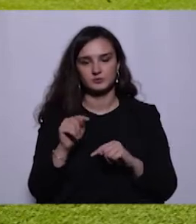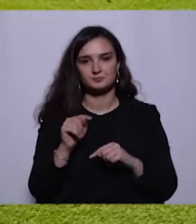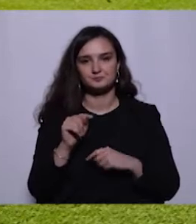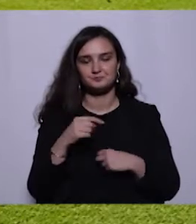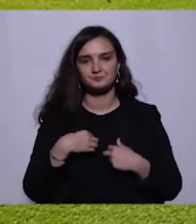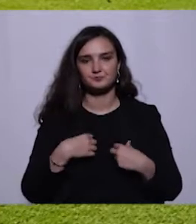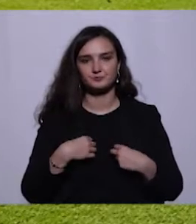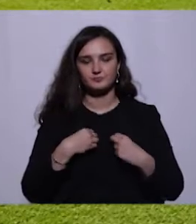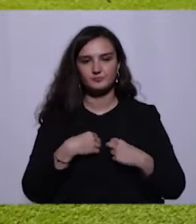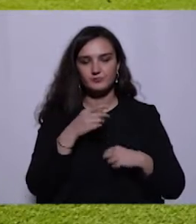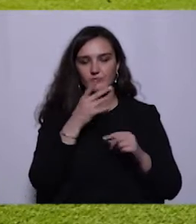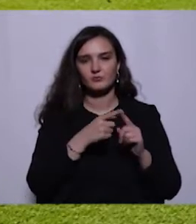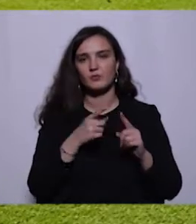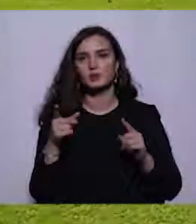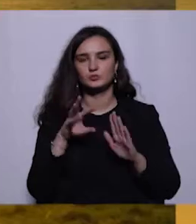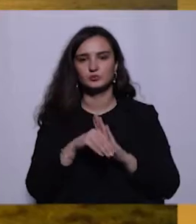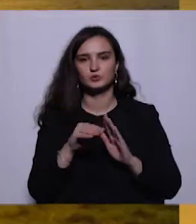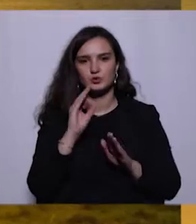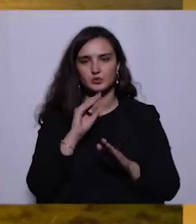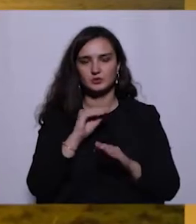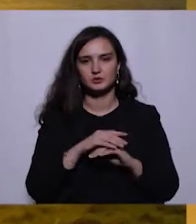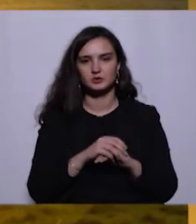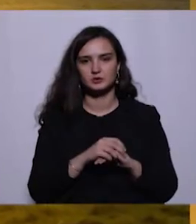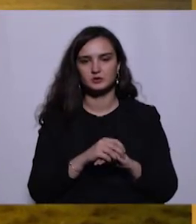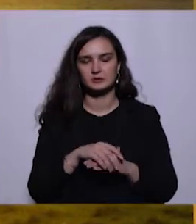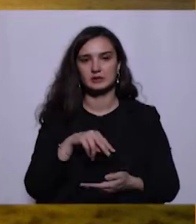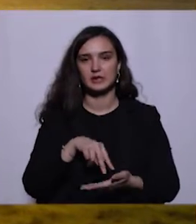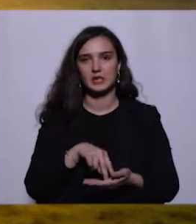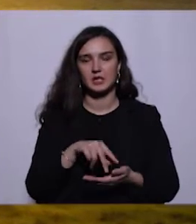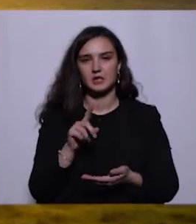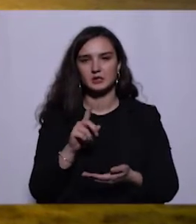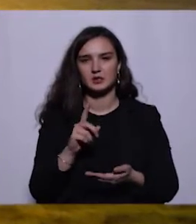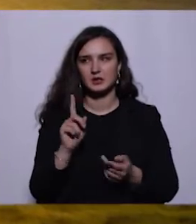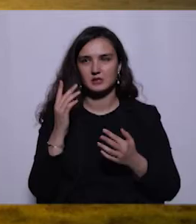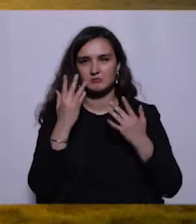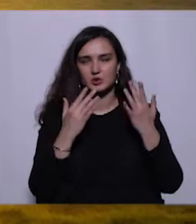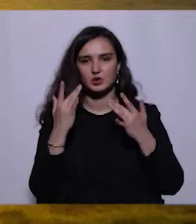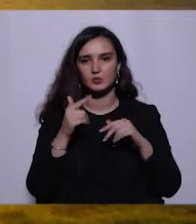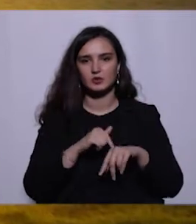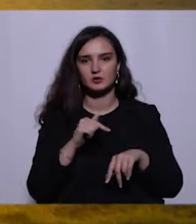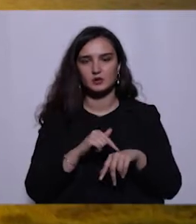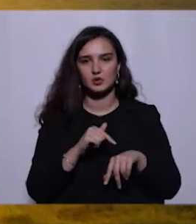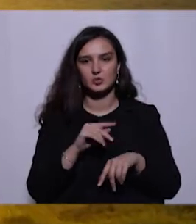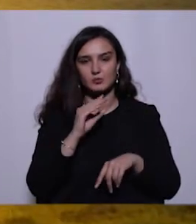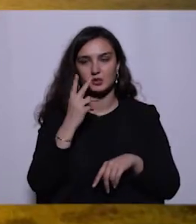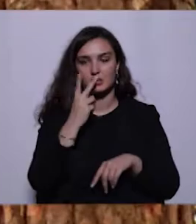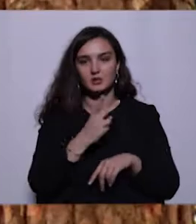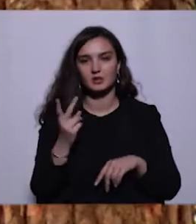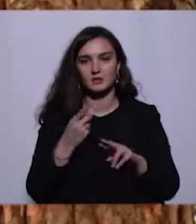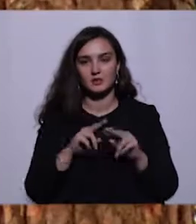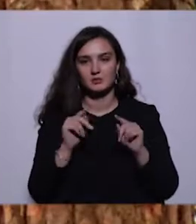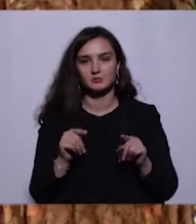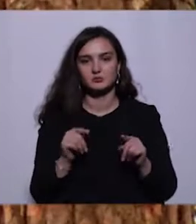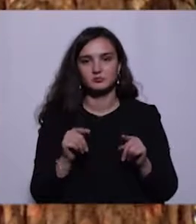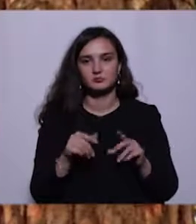გარკვეული დროის პერიოდში, როდესაც გეხარ იქ და რაღაცა მისტიური განწყობა გეუფლება, როდესაც ხედავ აი